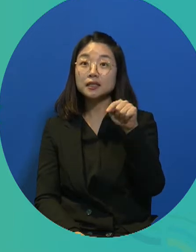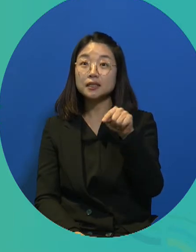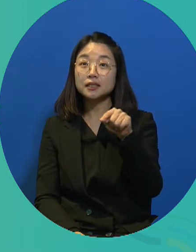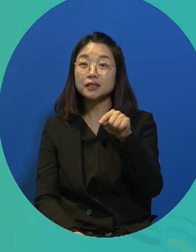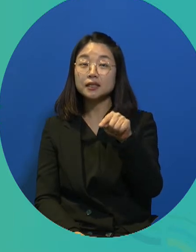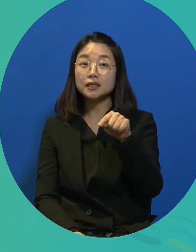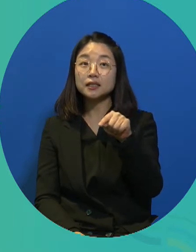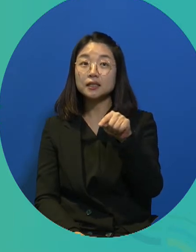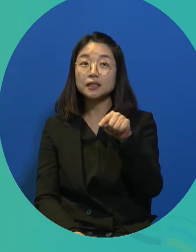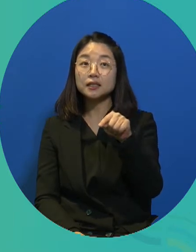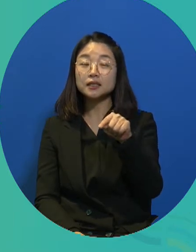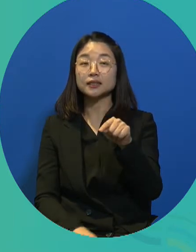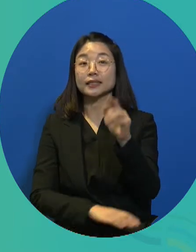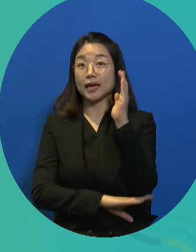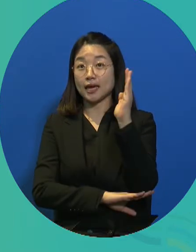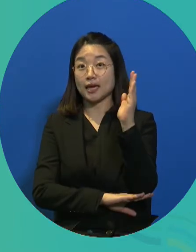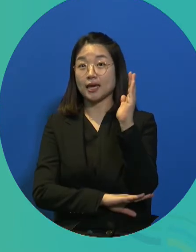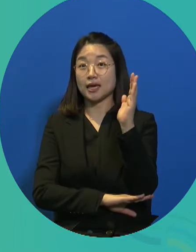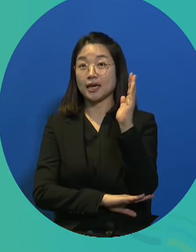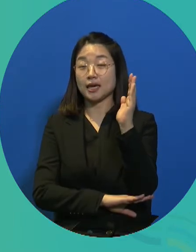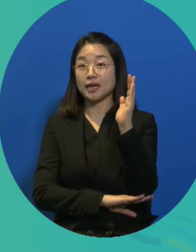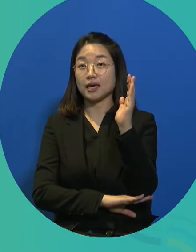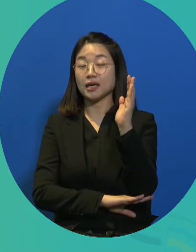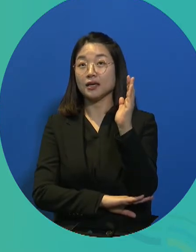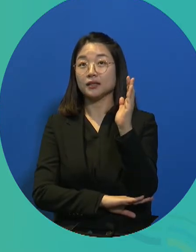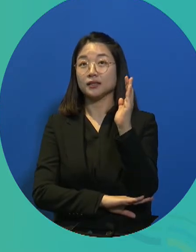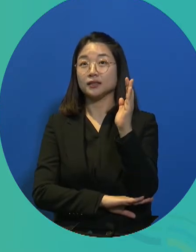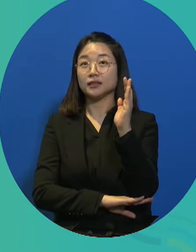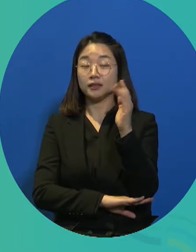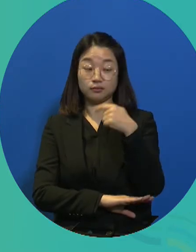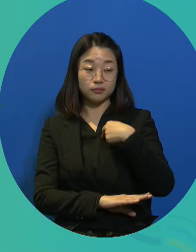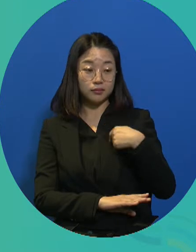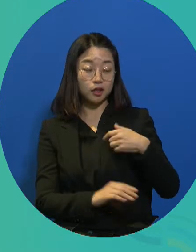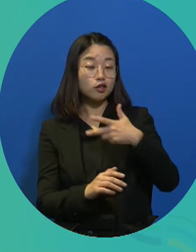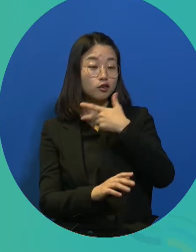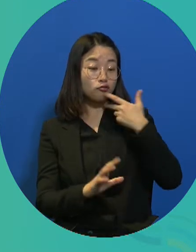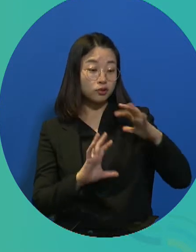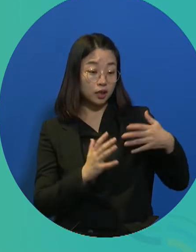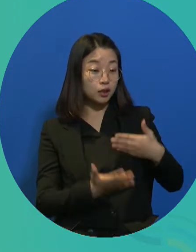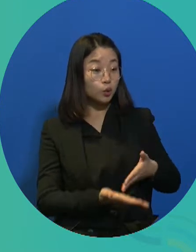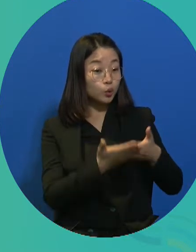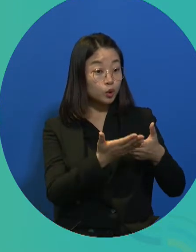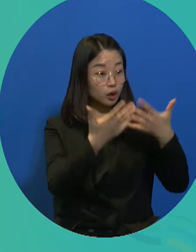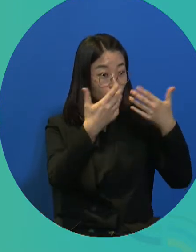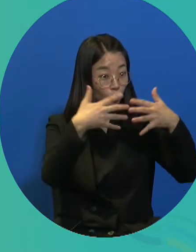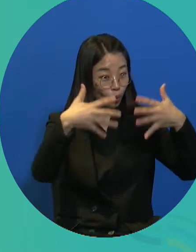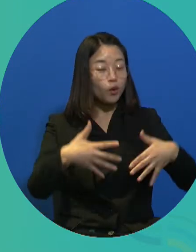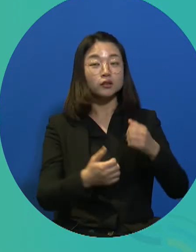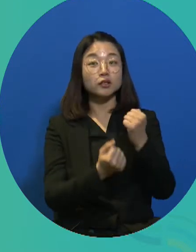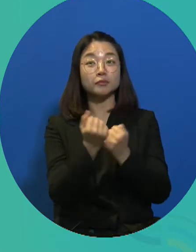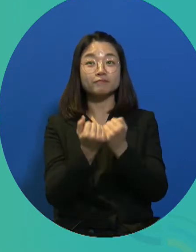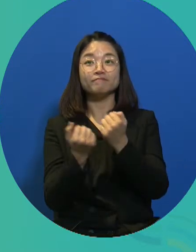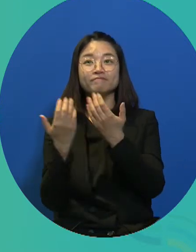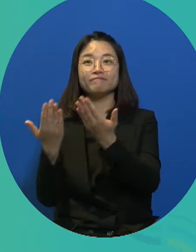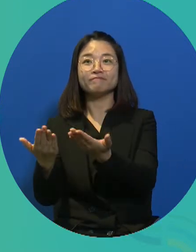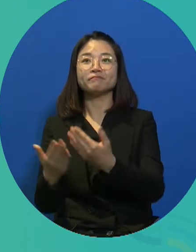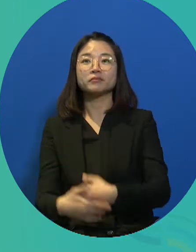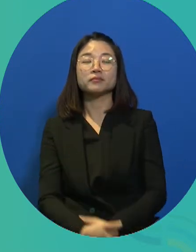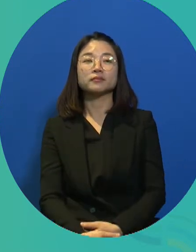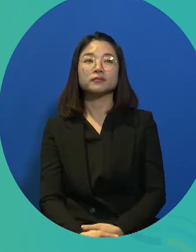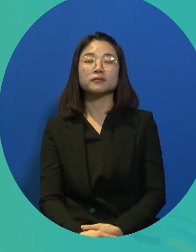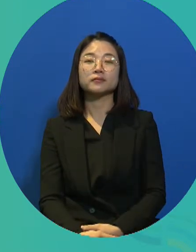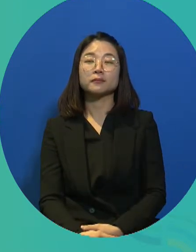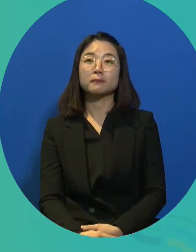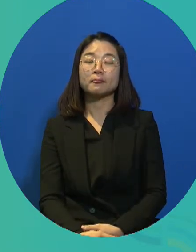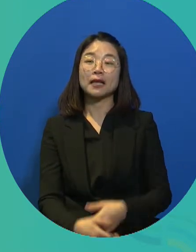CRDP의 그 OP에 대해서 저희가 어떻게 특별 요청을 한 것이 있는지 말씀을 드리도록 하겠습니다. 저희 디팩은